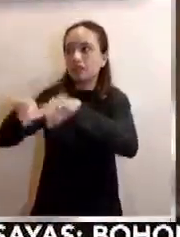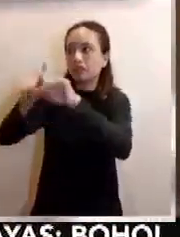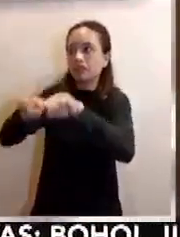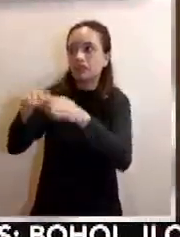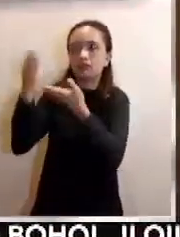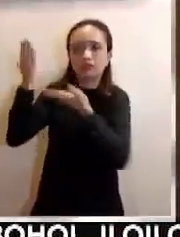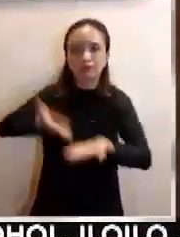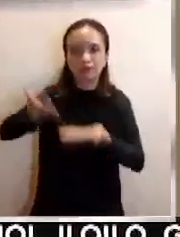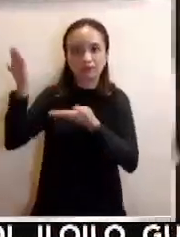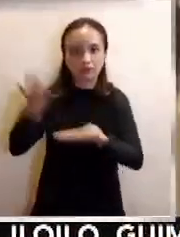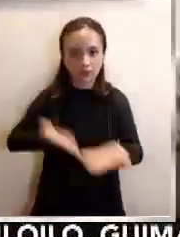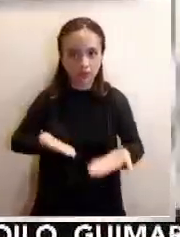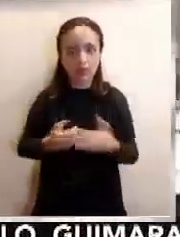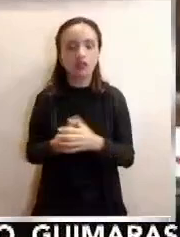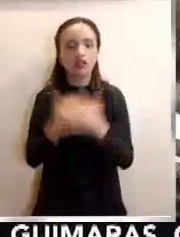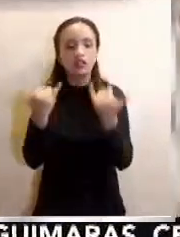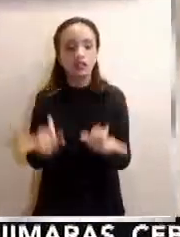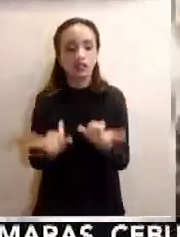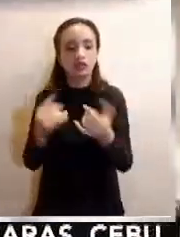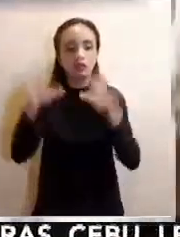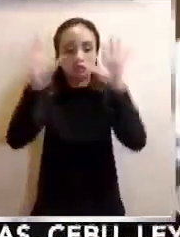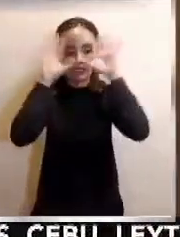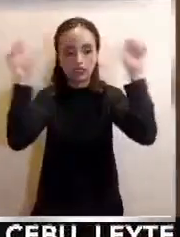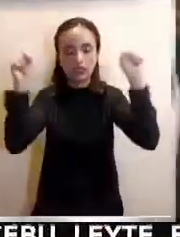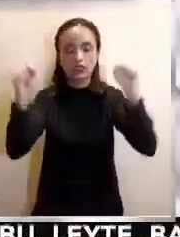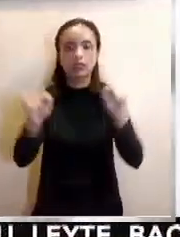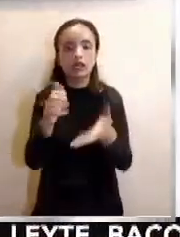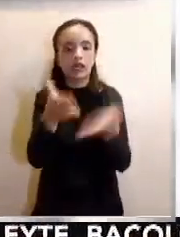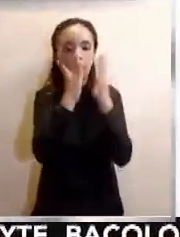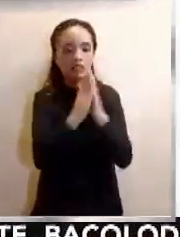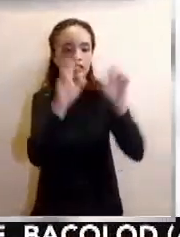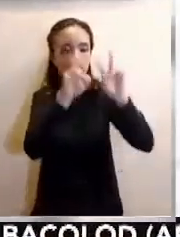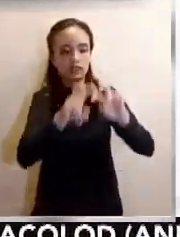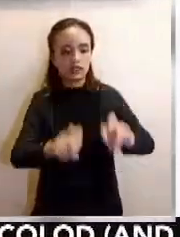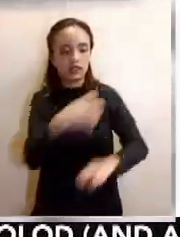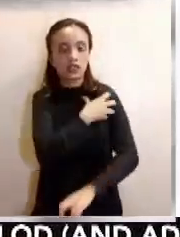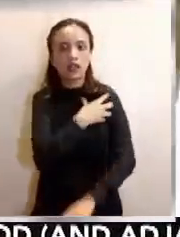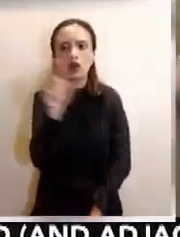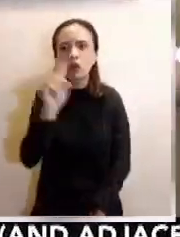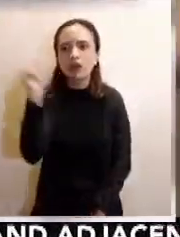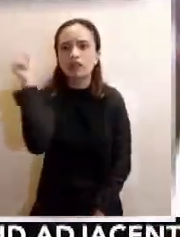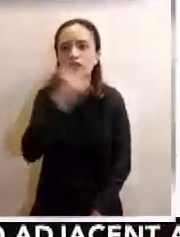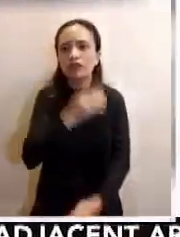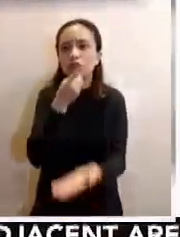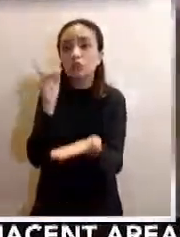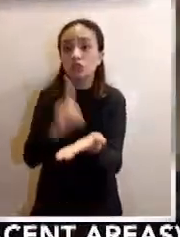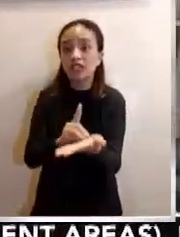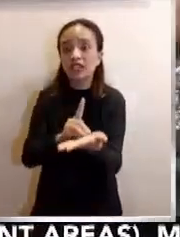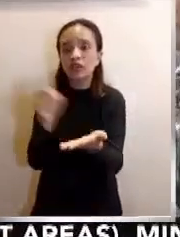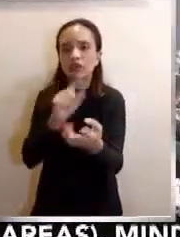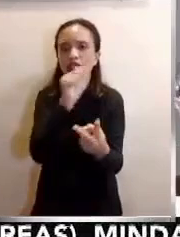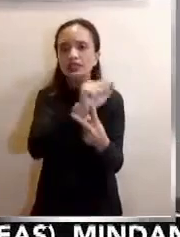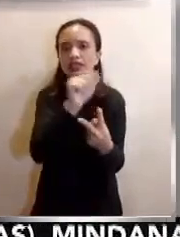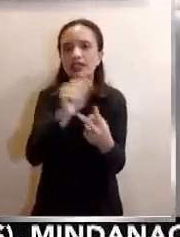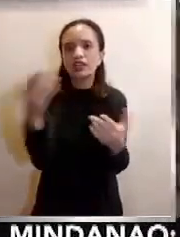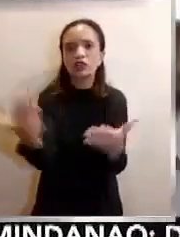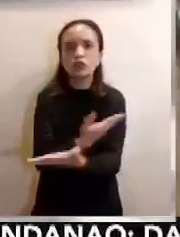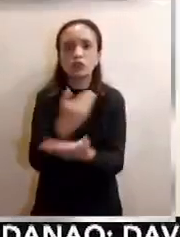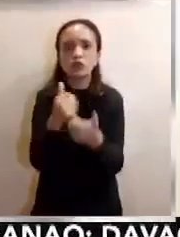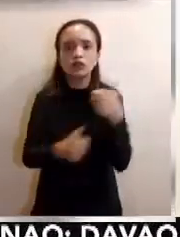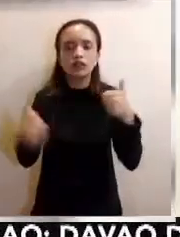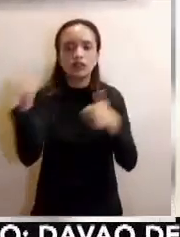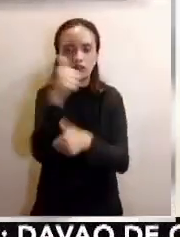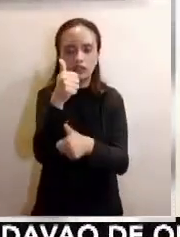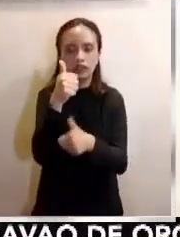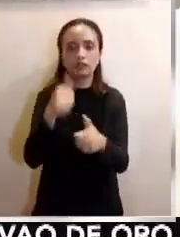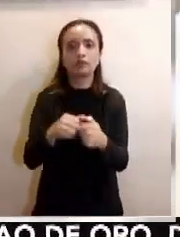Samantala, pinaimbestigahan ng Pangulo sa NBI at Pulisya ang kumalat na dokumento ng appointment umano ng bagong Commissioner ng Bureau of Immigration. Pero